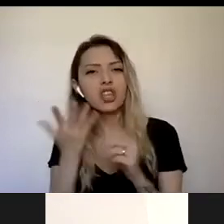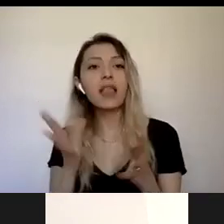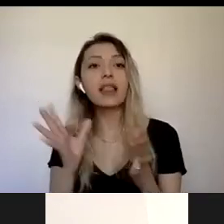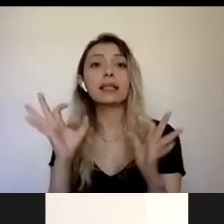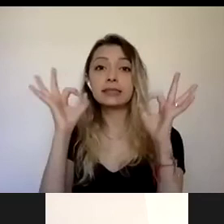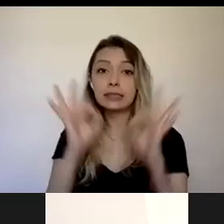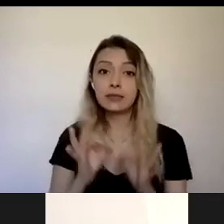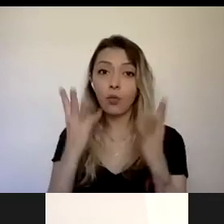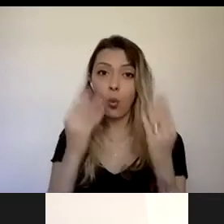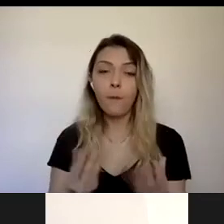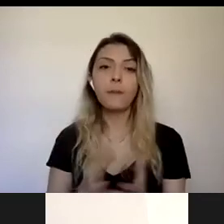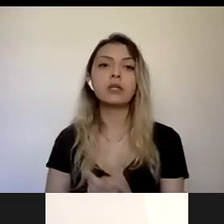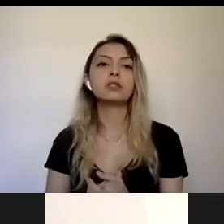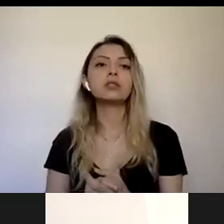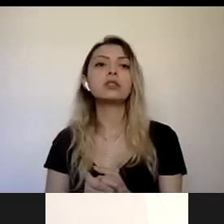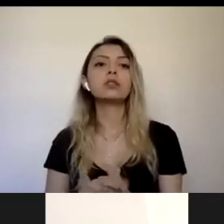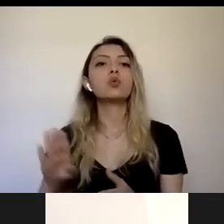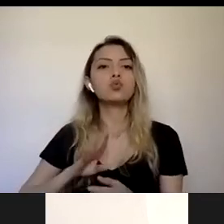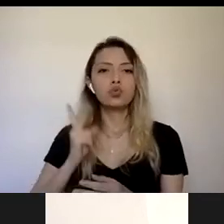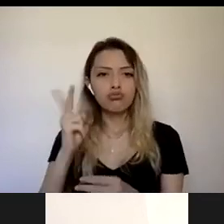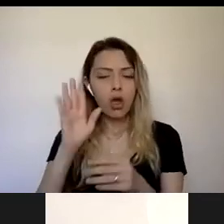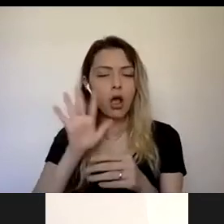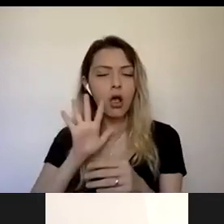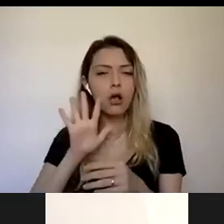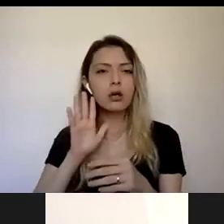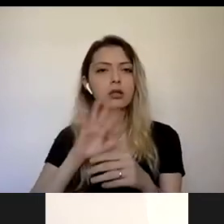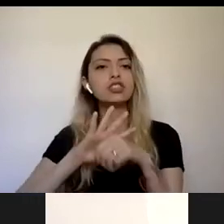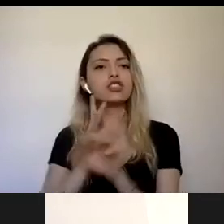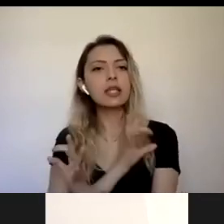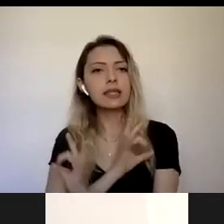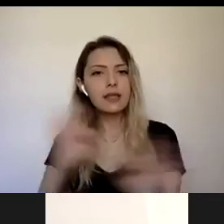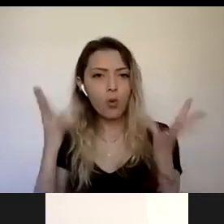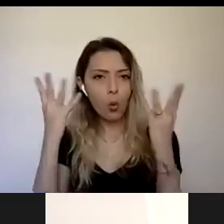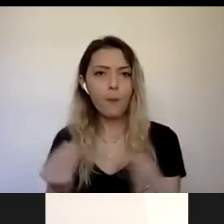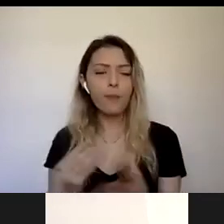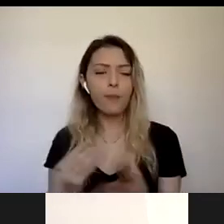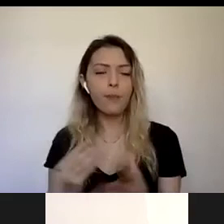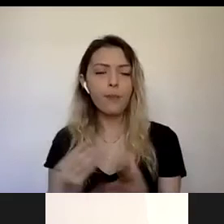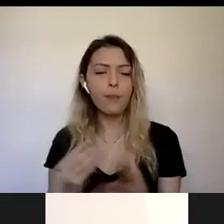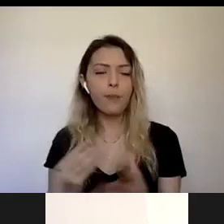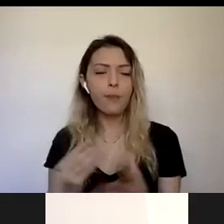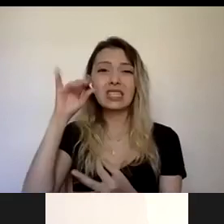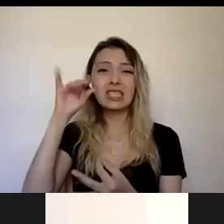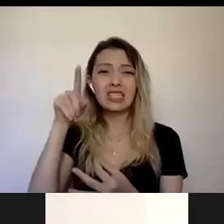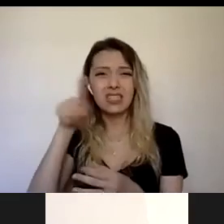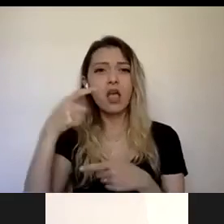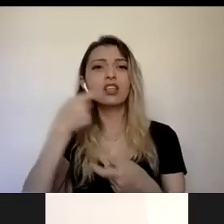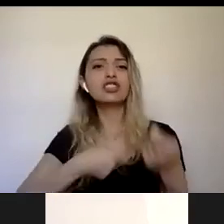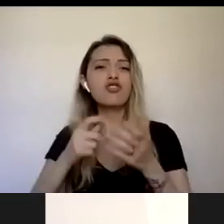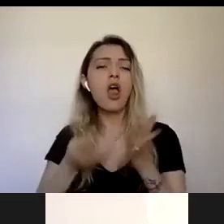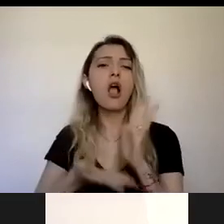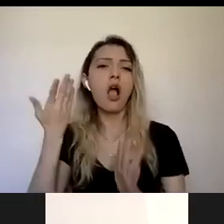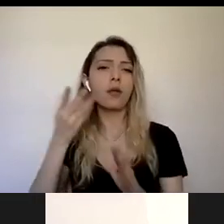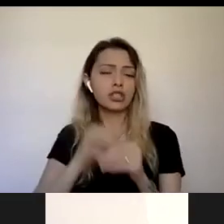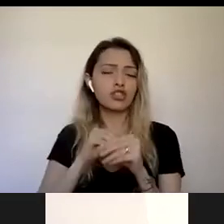sıfırlanması, çocuğa karşı şiddetin sıfırlanması, insan ticaretinin ortadan kalkması gibi pek çok